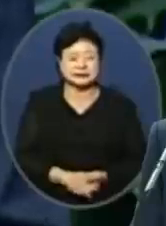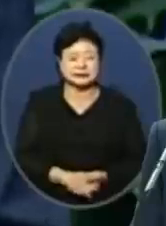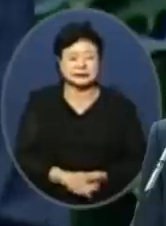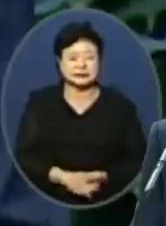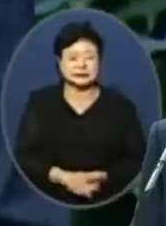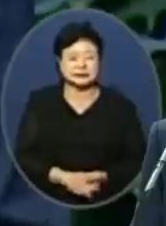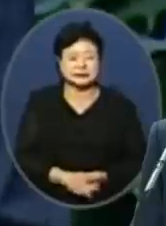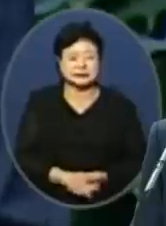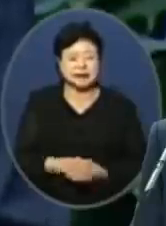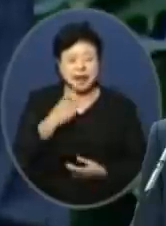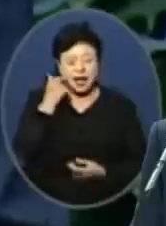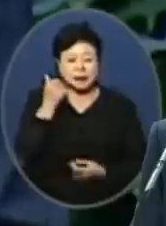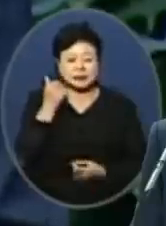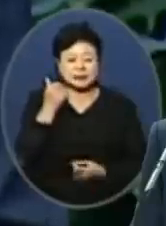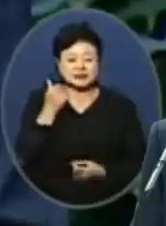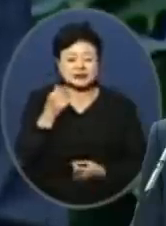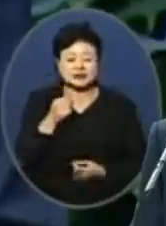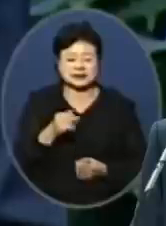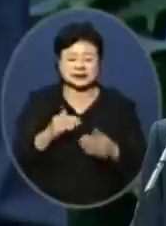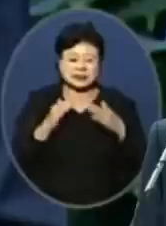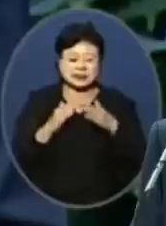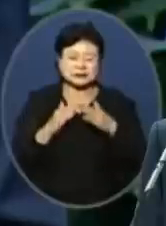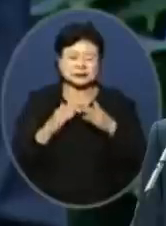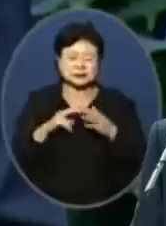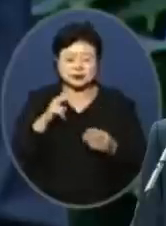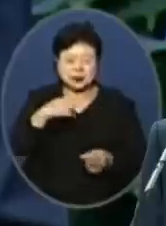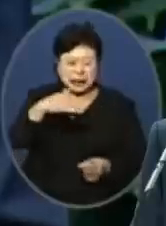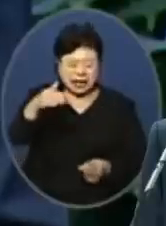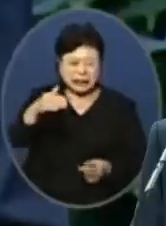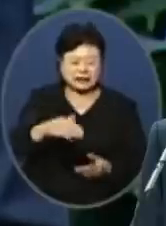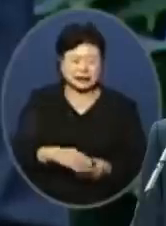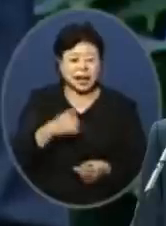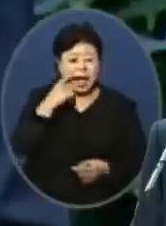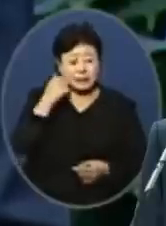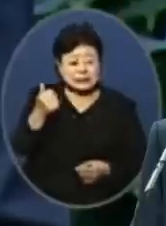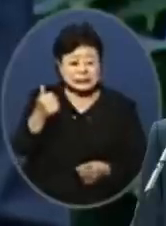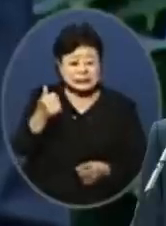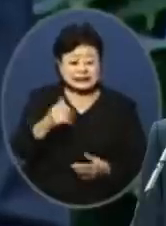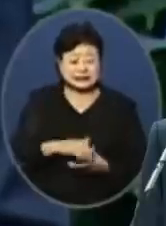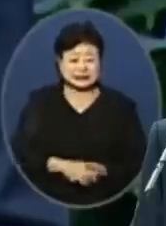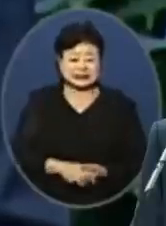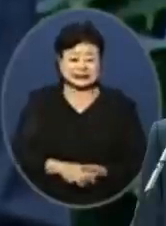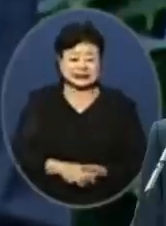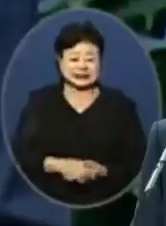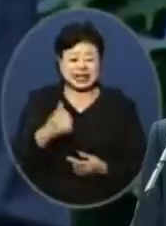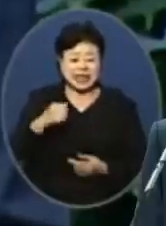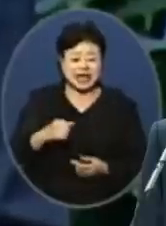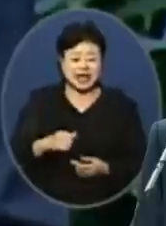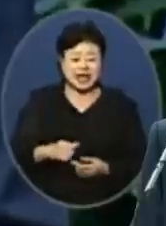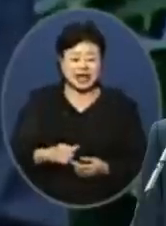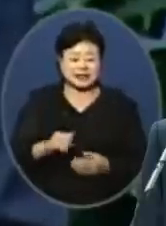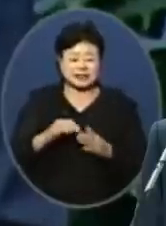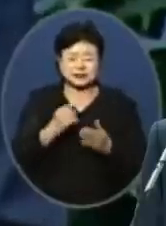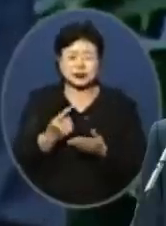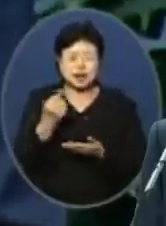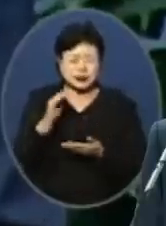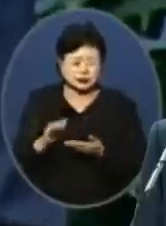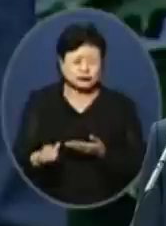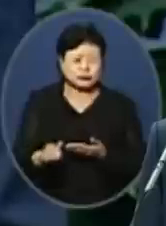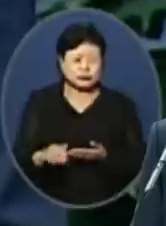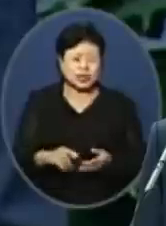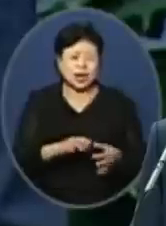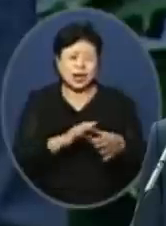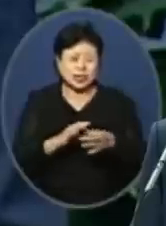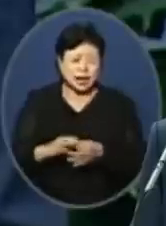사람이 되어서 아버지 계신 곳으로 가니까 아버지가 그 아들이 집을 떠난 후에 하루도